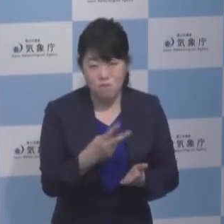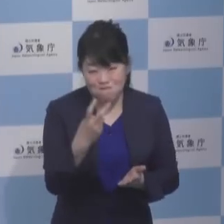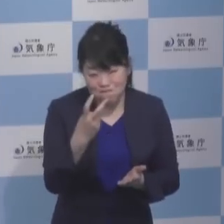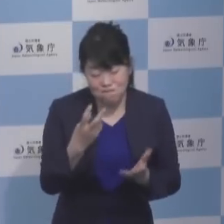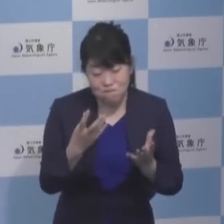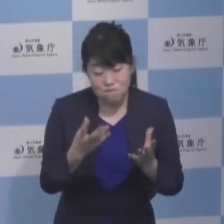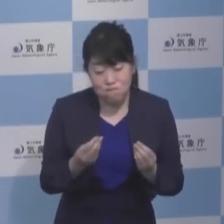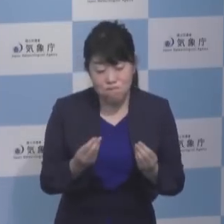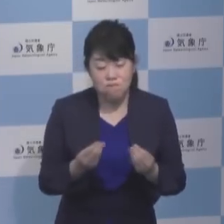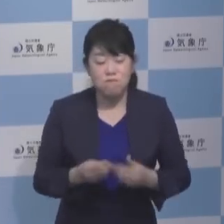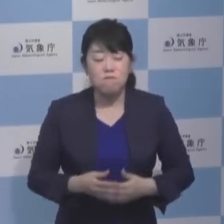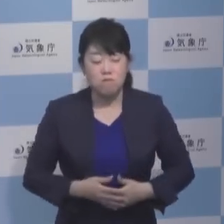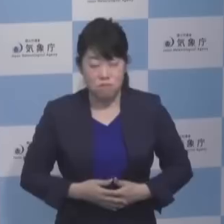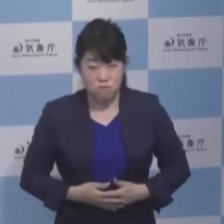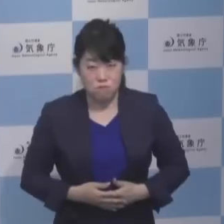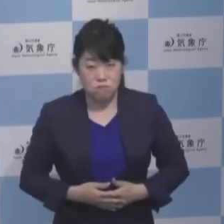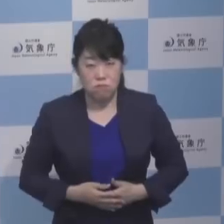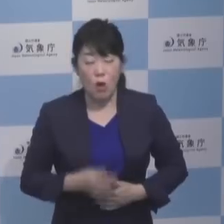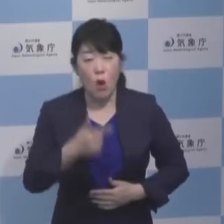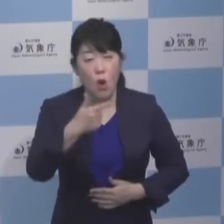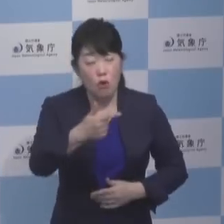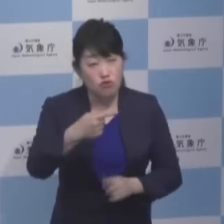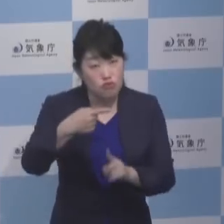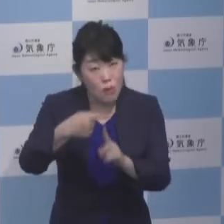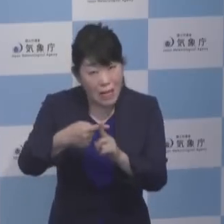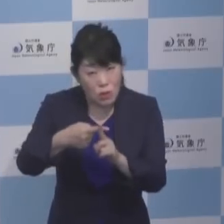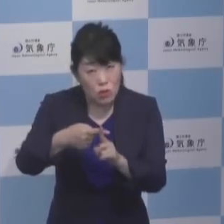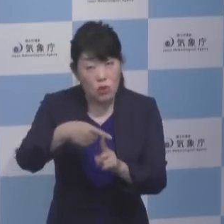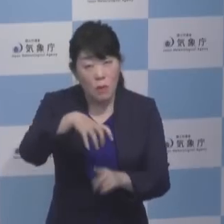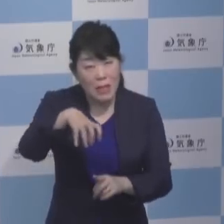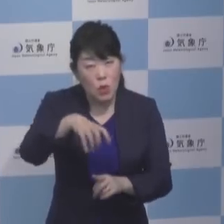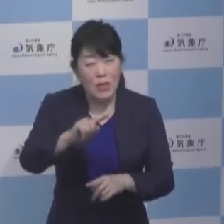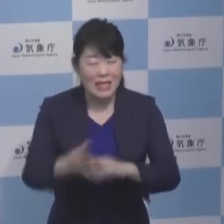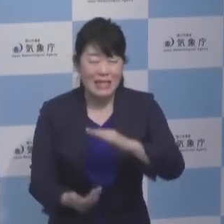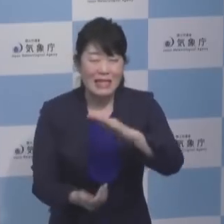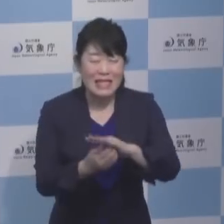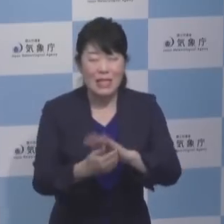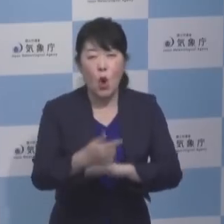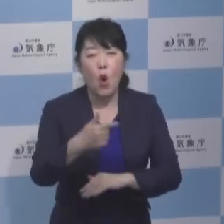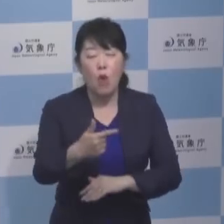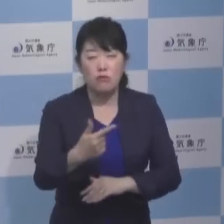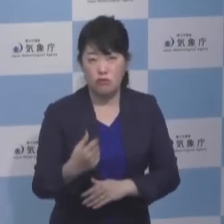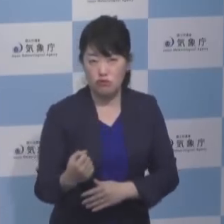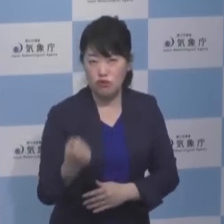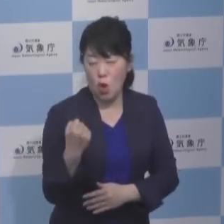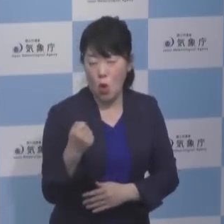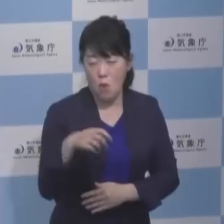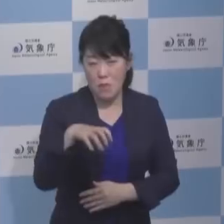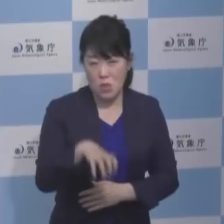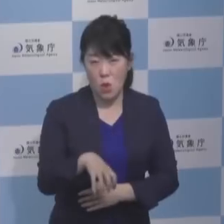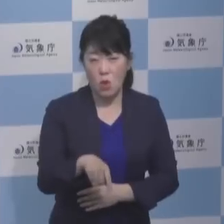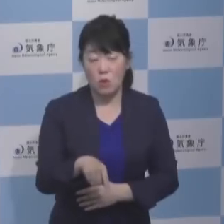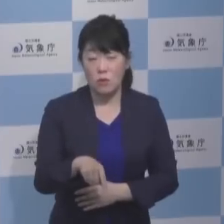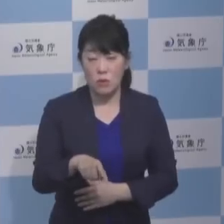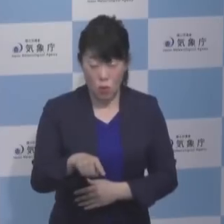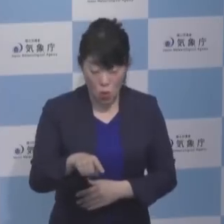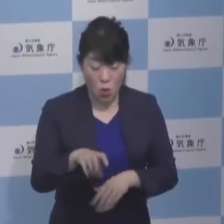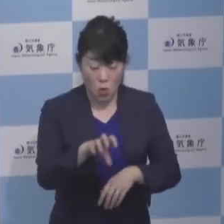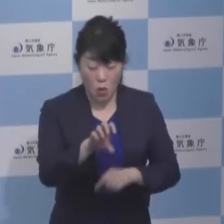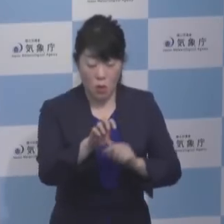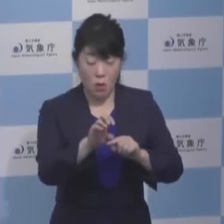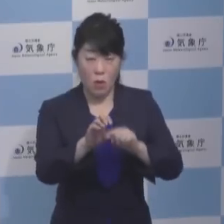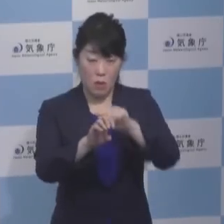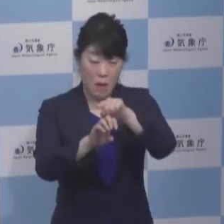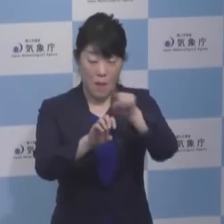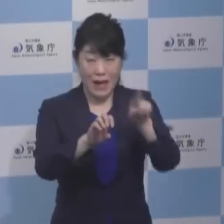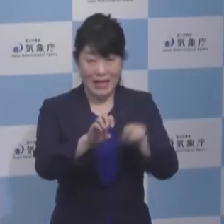度、6プラスと書いてあるのが最大震度6強を観測した地点です。その周りで5マイナスというの